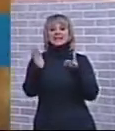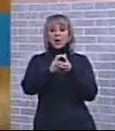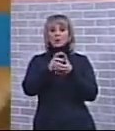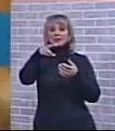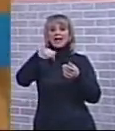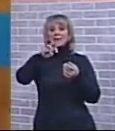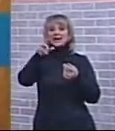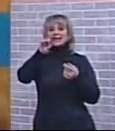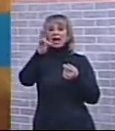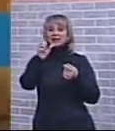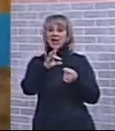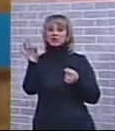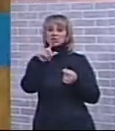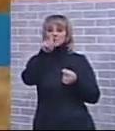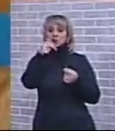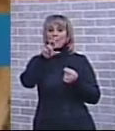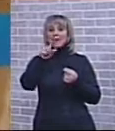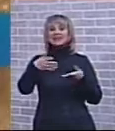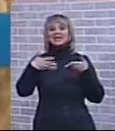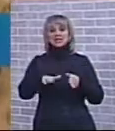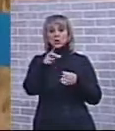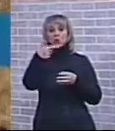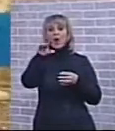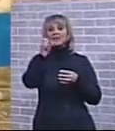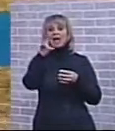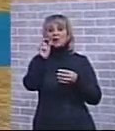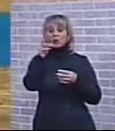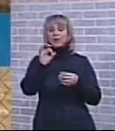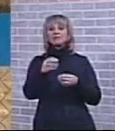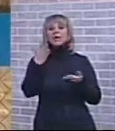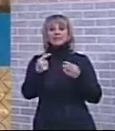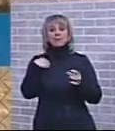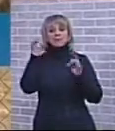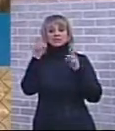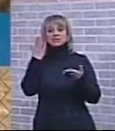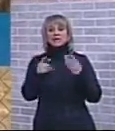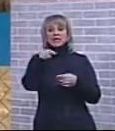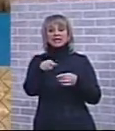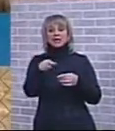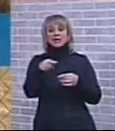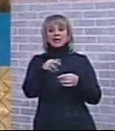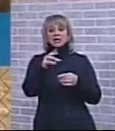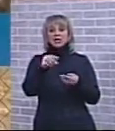Знакомьтесь, лама Яна. В ростовском зоопарке родилась гуанака. Или посвистываю, или там